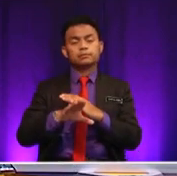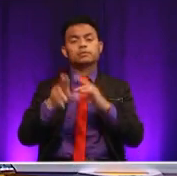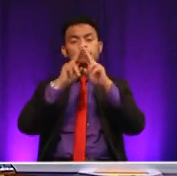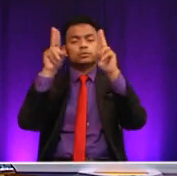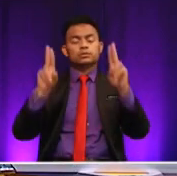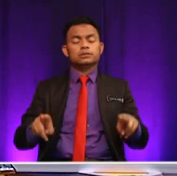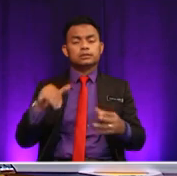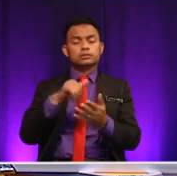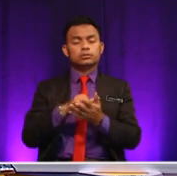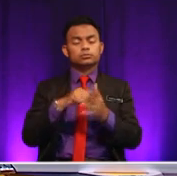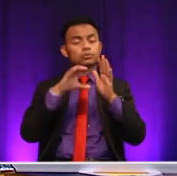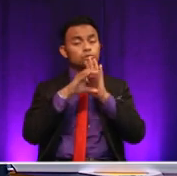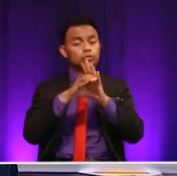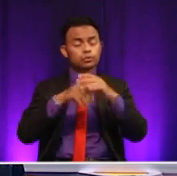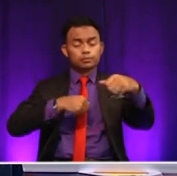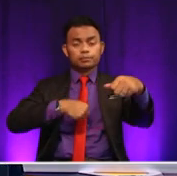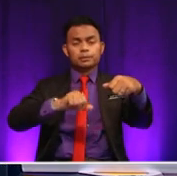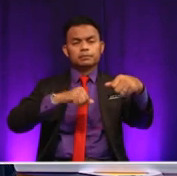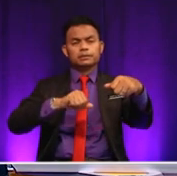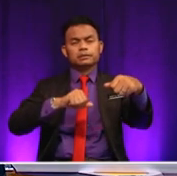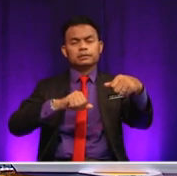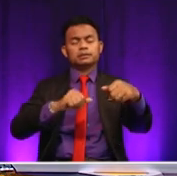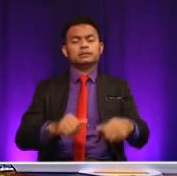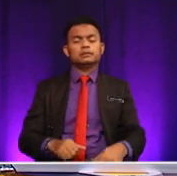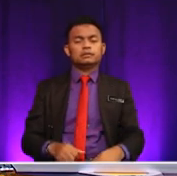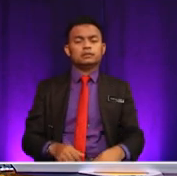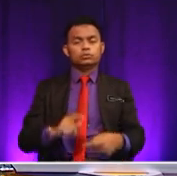badminton badminton banyak memerlukan ke